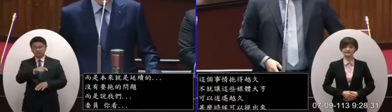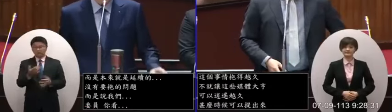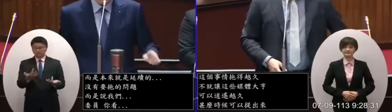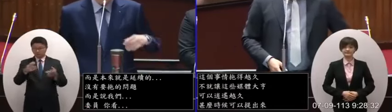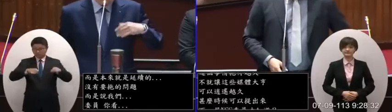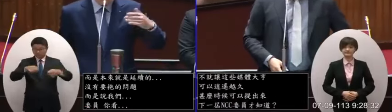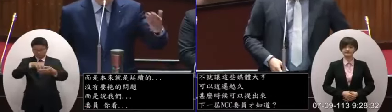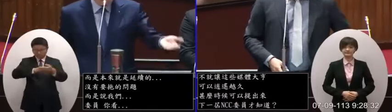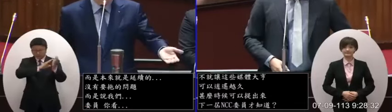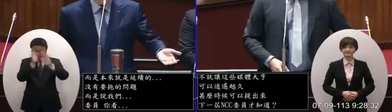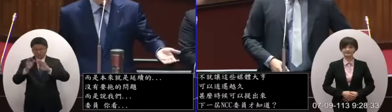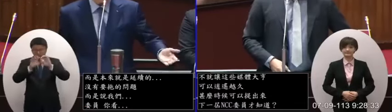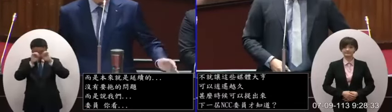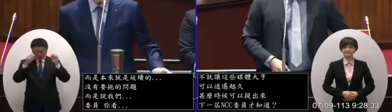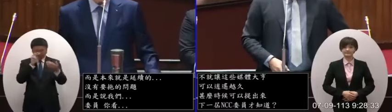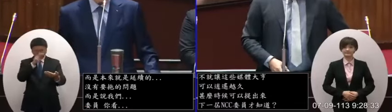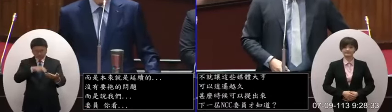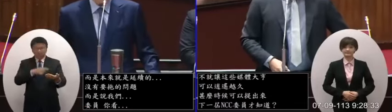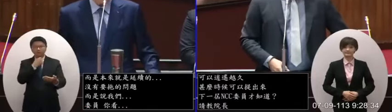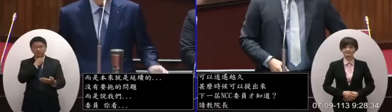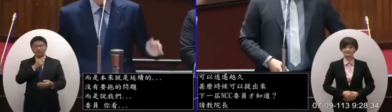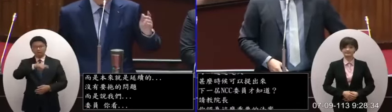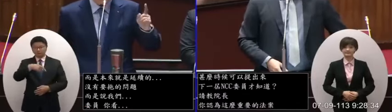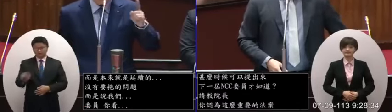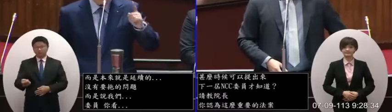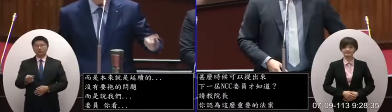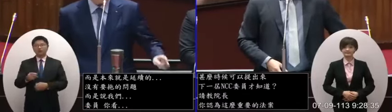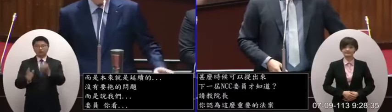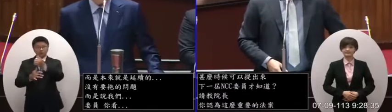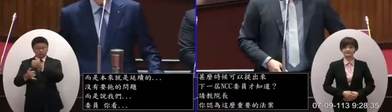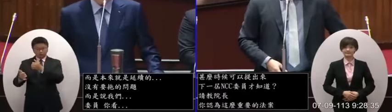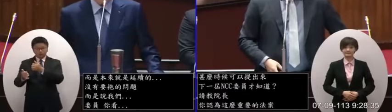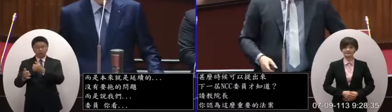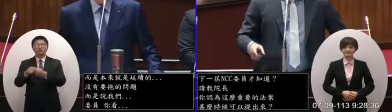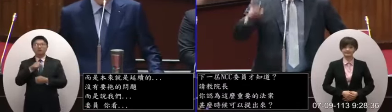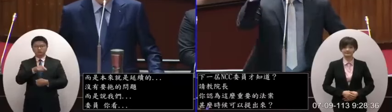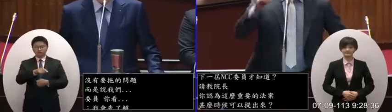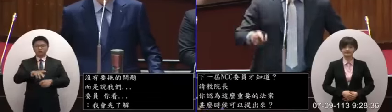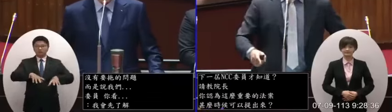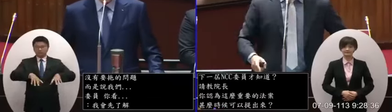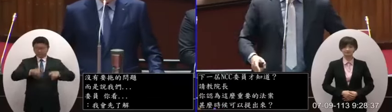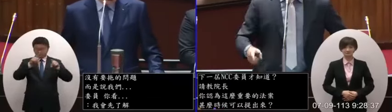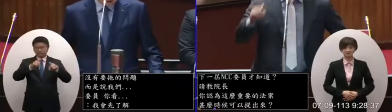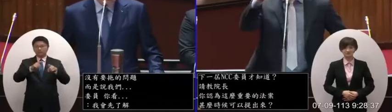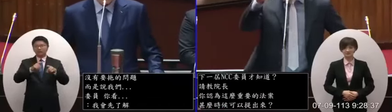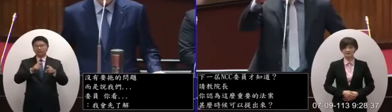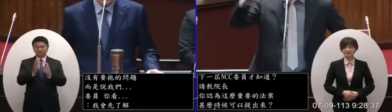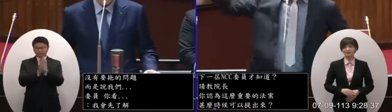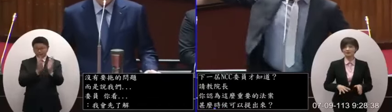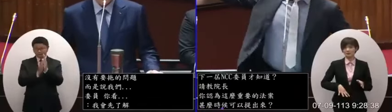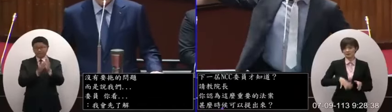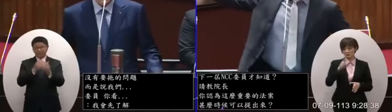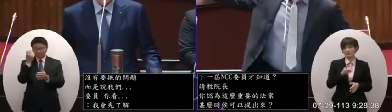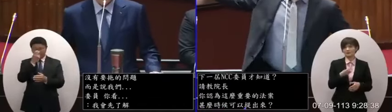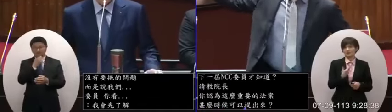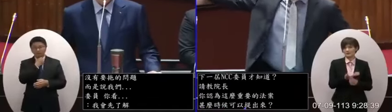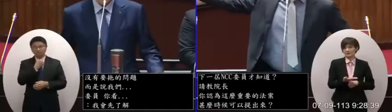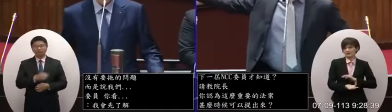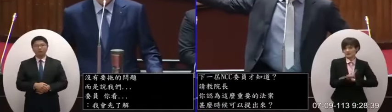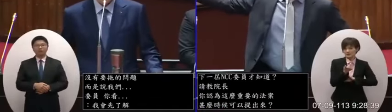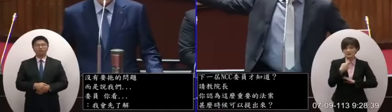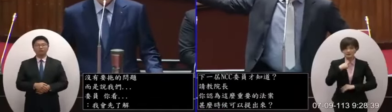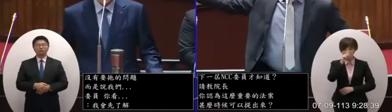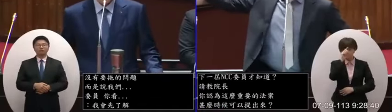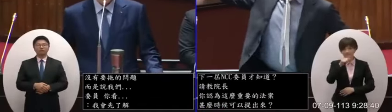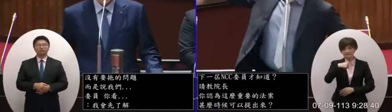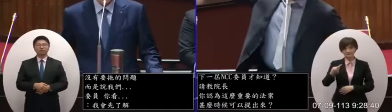案内容哈。那交下一届的新政信息委员的时候，我们会把这个列为优先，请他请 优先法案嘛。我希望下个会期优